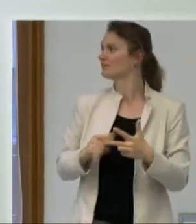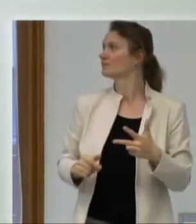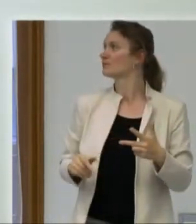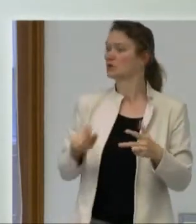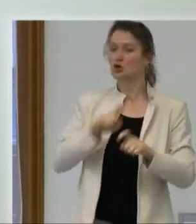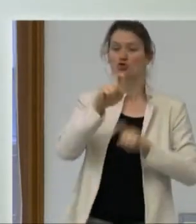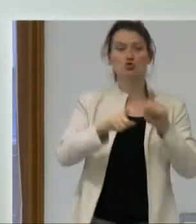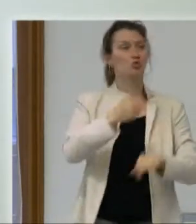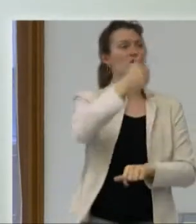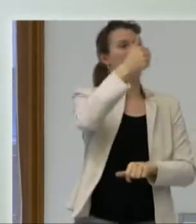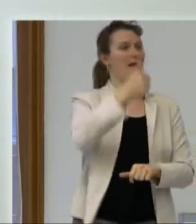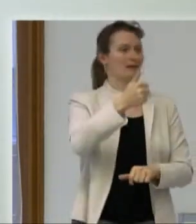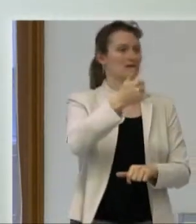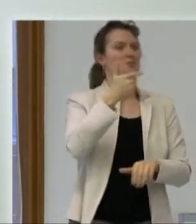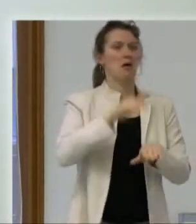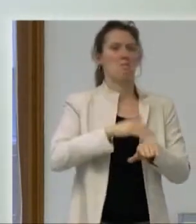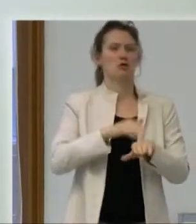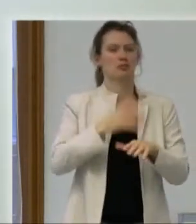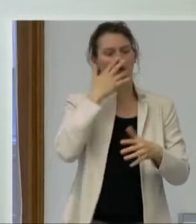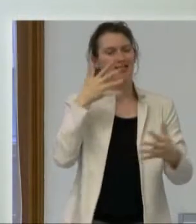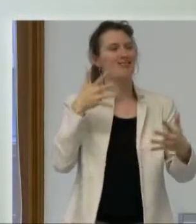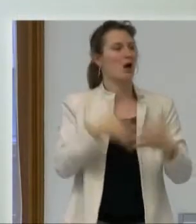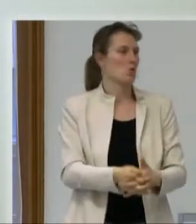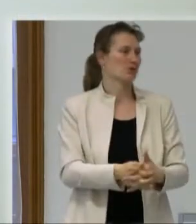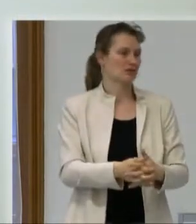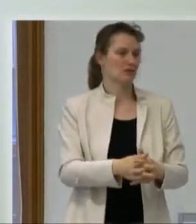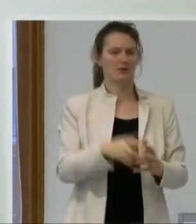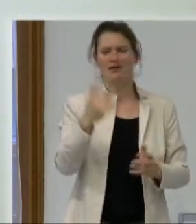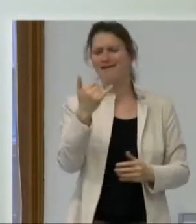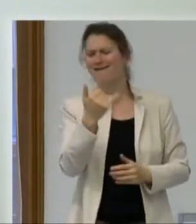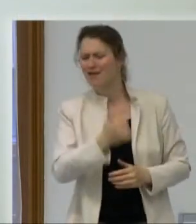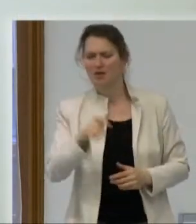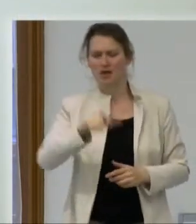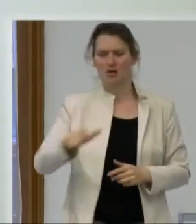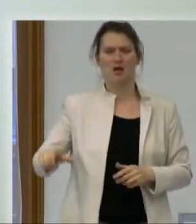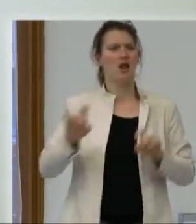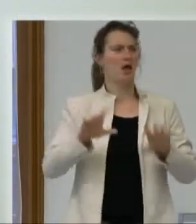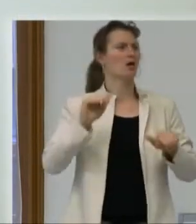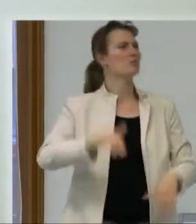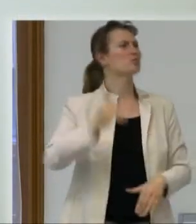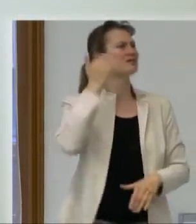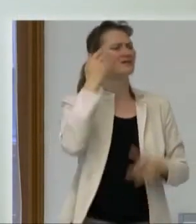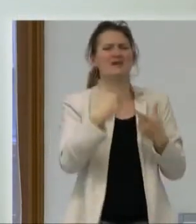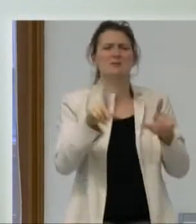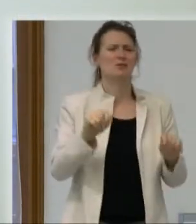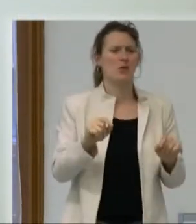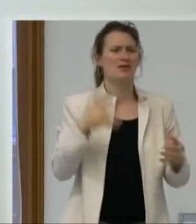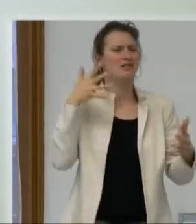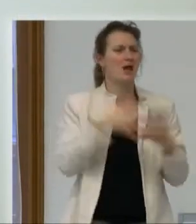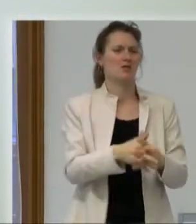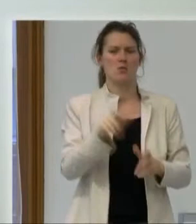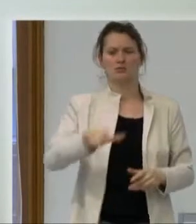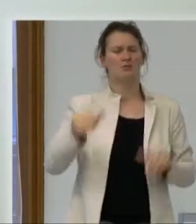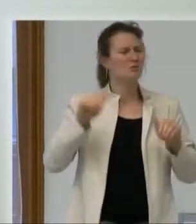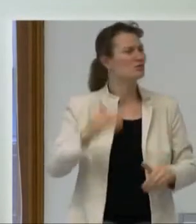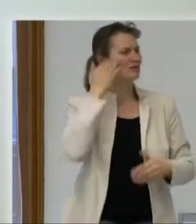auf der Stufe 1, wenn man es am Beispiel Diagnostik kurz durchmacht, jeder Lehrer muss etwas über pädagogische Diagnostik wissen. Er muss wissen, wie